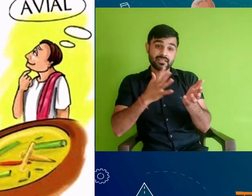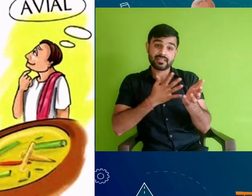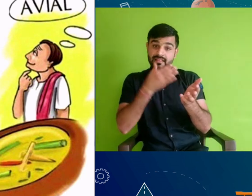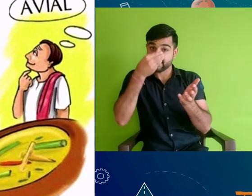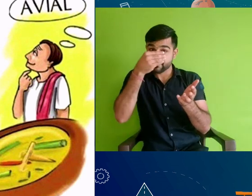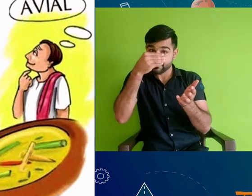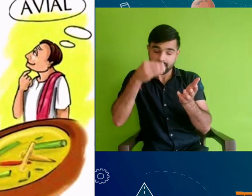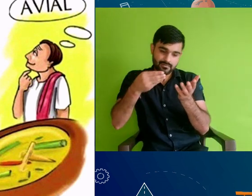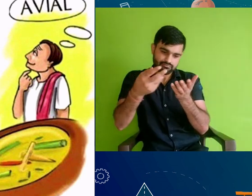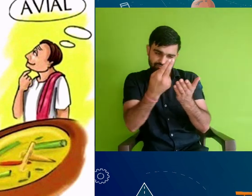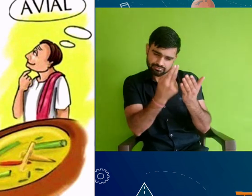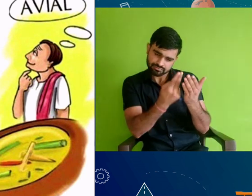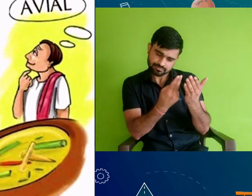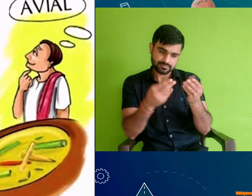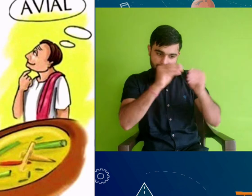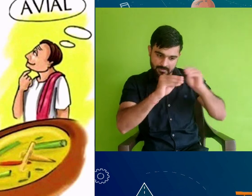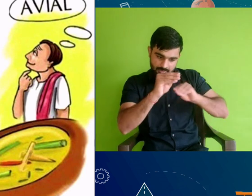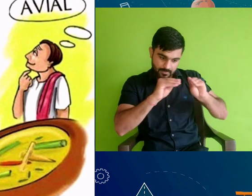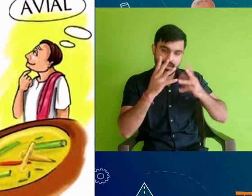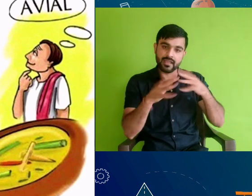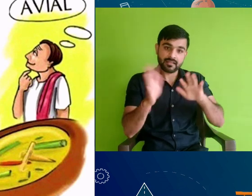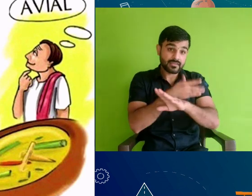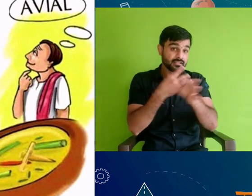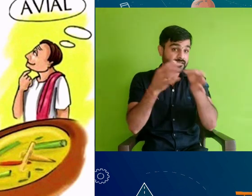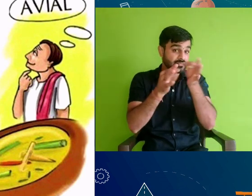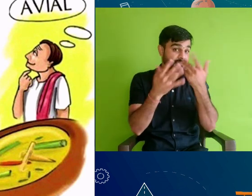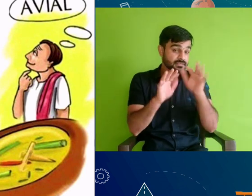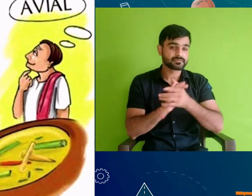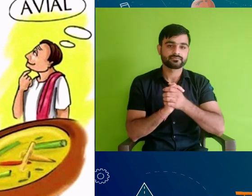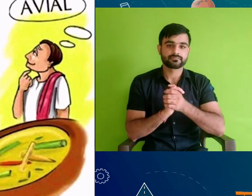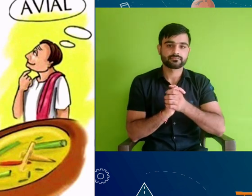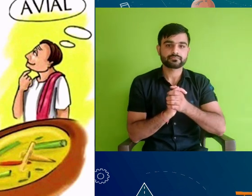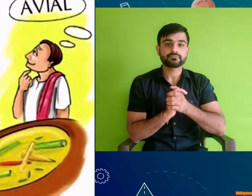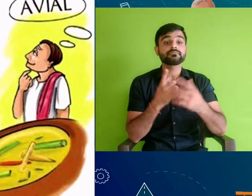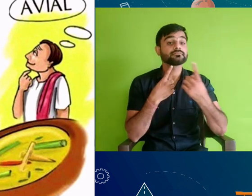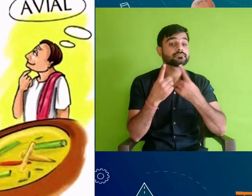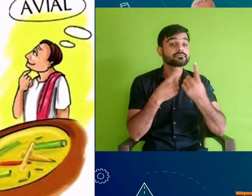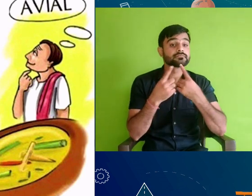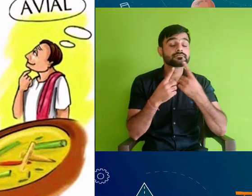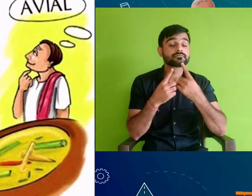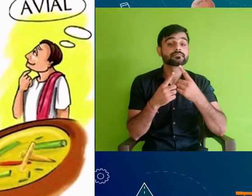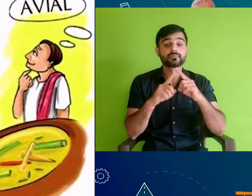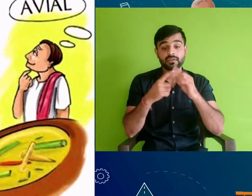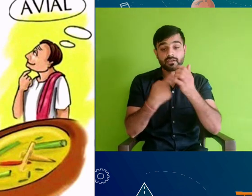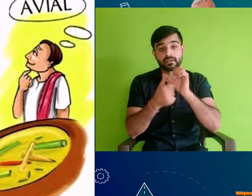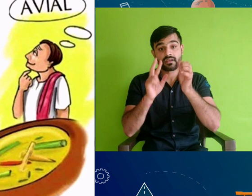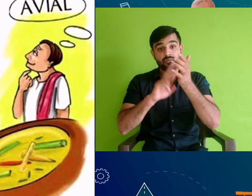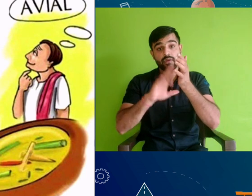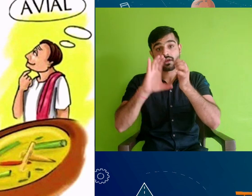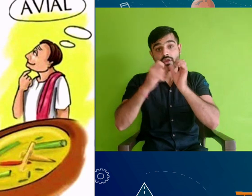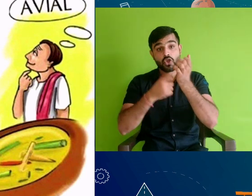करा। जैसे मैंने आपको पहले बताया कि हम बात कर रहे हैं ट्रावनकोर, एक ऐसी सिटी जो